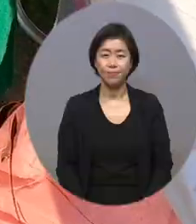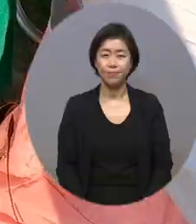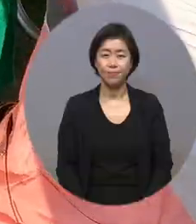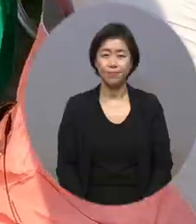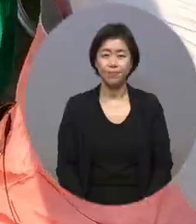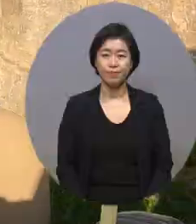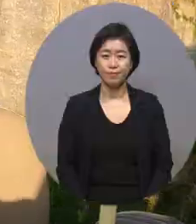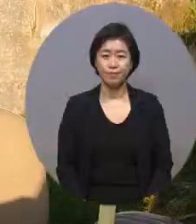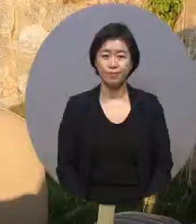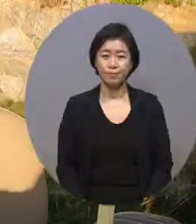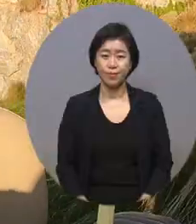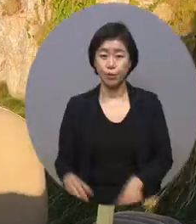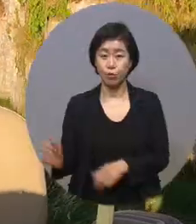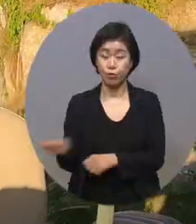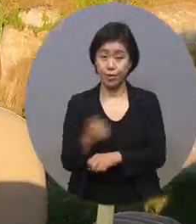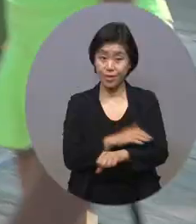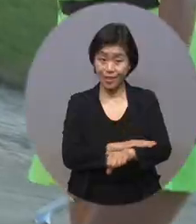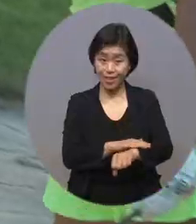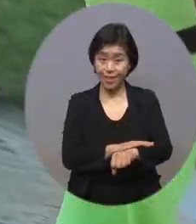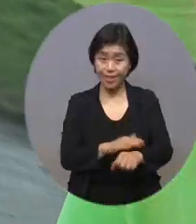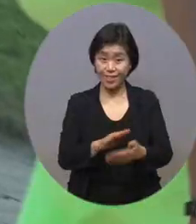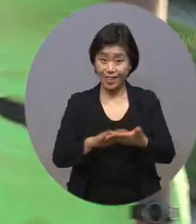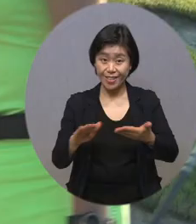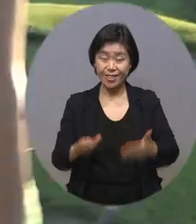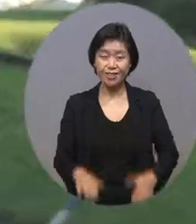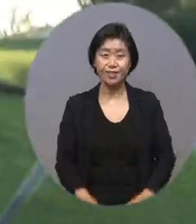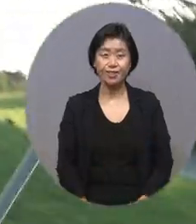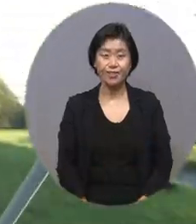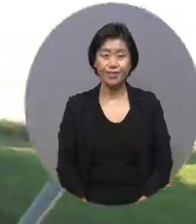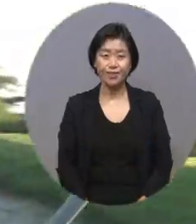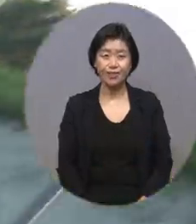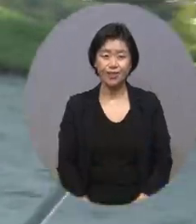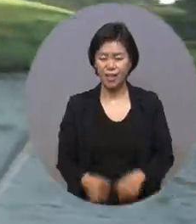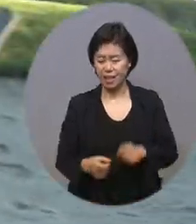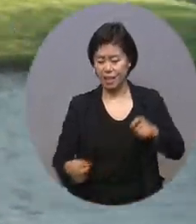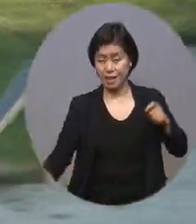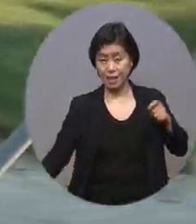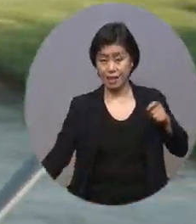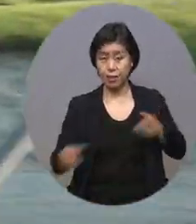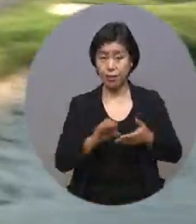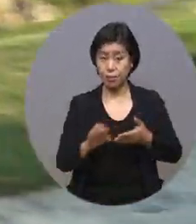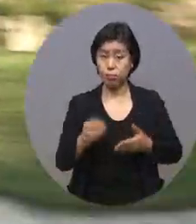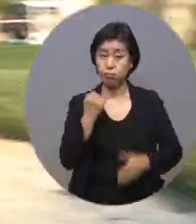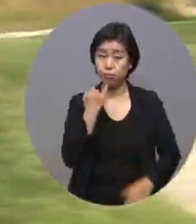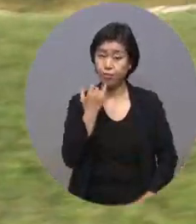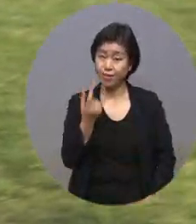아, 굿샷! 나이스! 좀 더 긴 채를 잡아도 됐었나봐요.